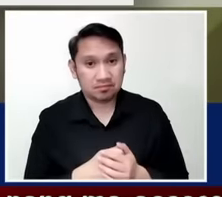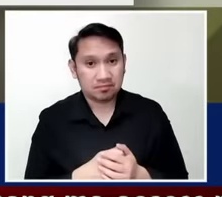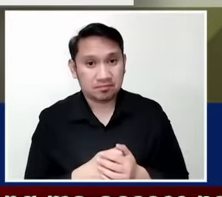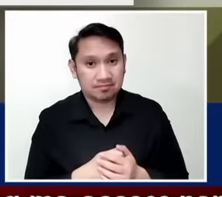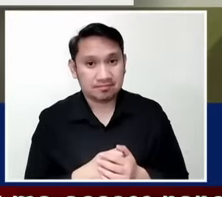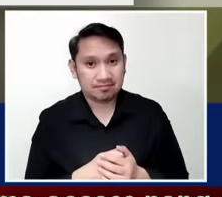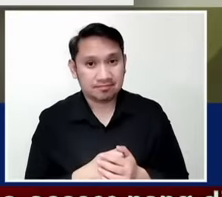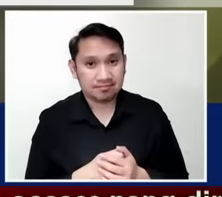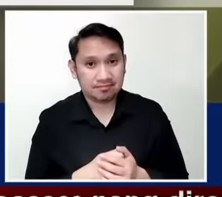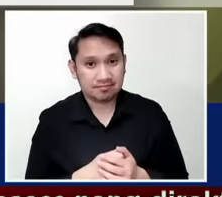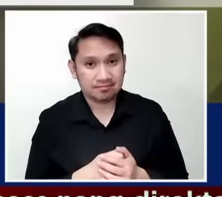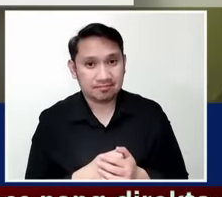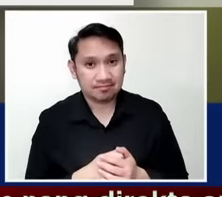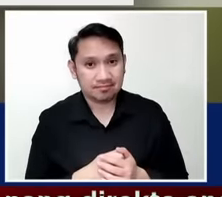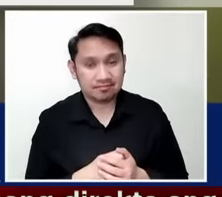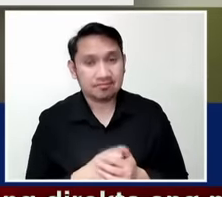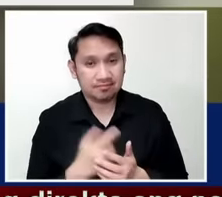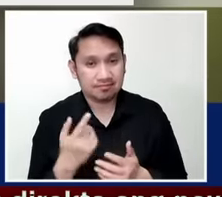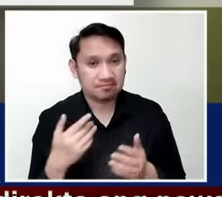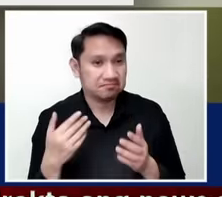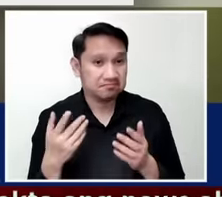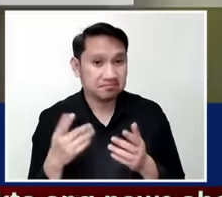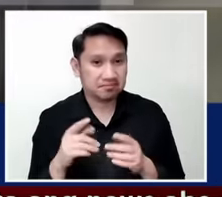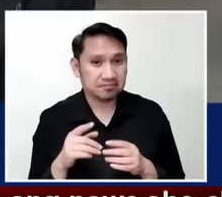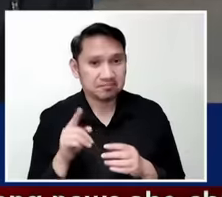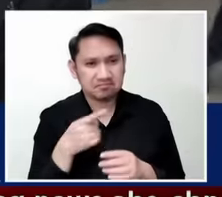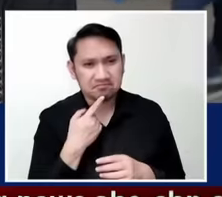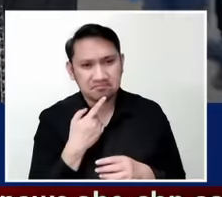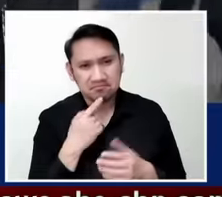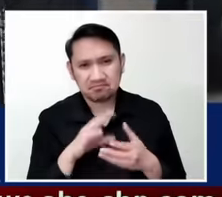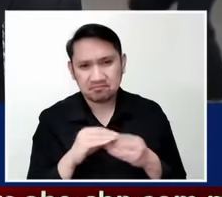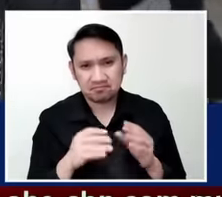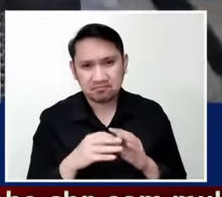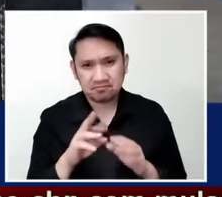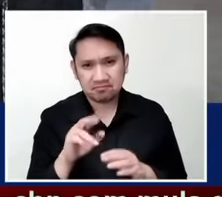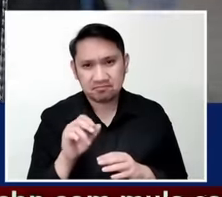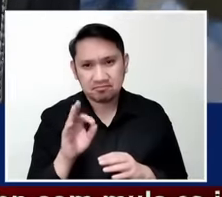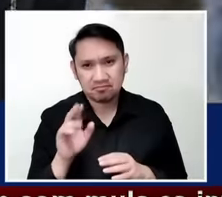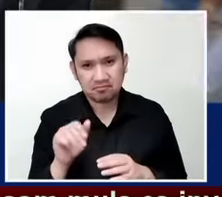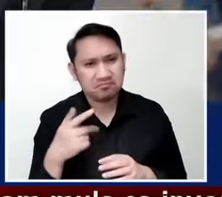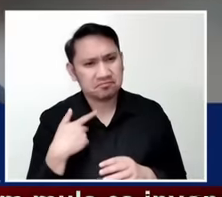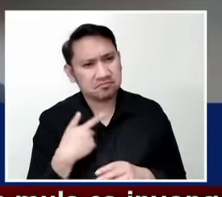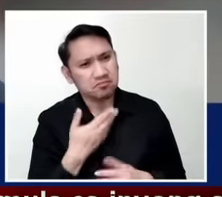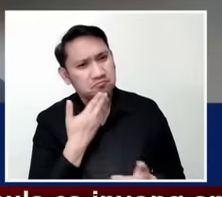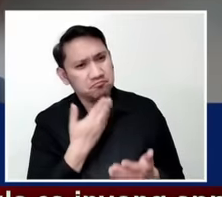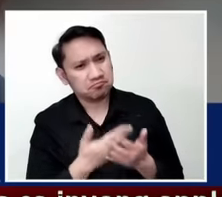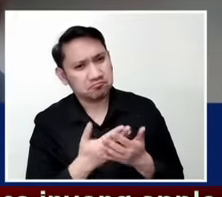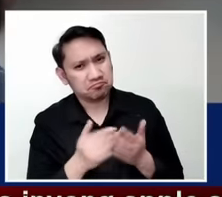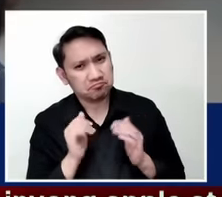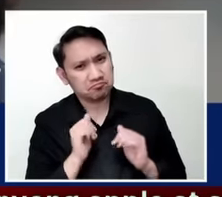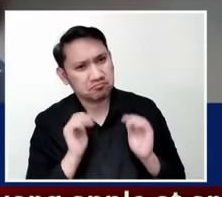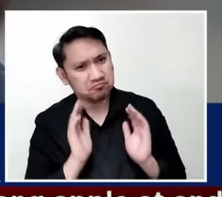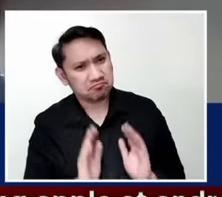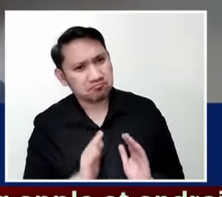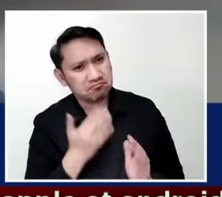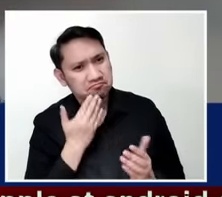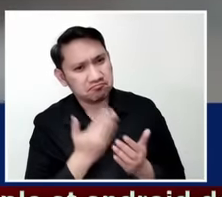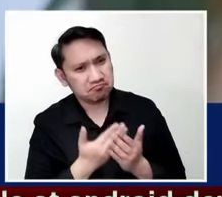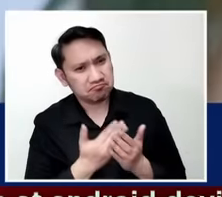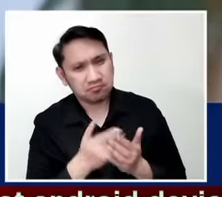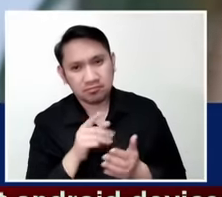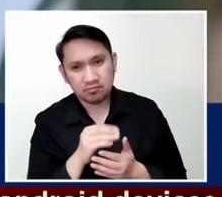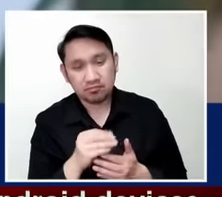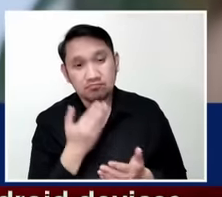sa Can't Buy Me Love na si Belle Mariano. Kwento ni Rufa, saludo siya sa husay ni Belle sa pag-arte at believe siya sa ganda ng ugali